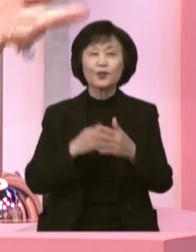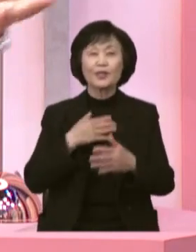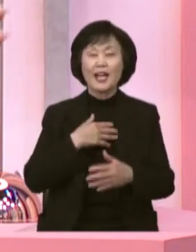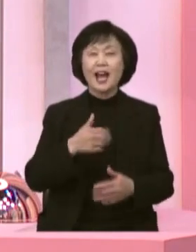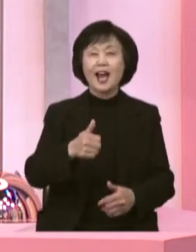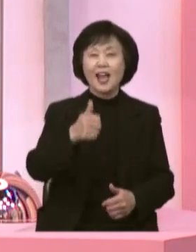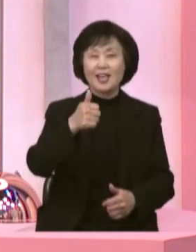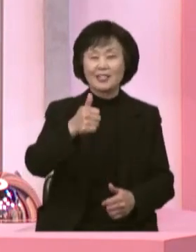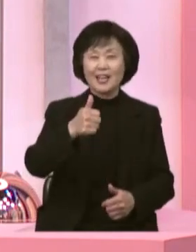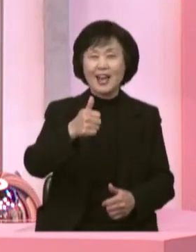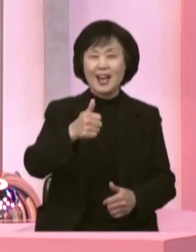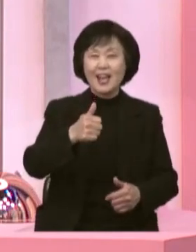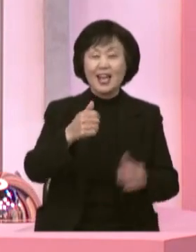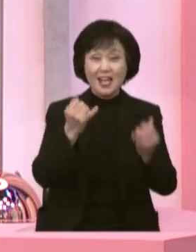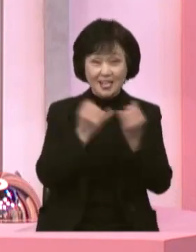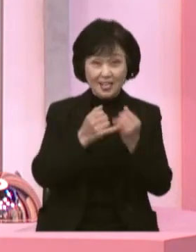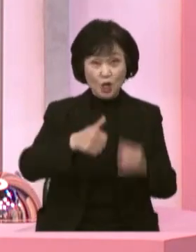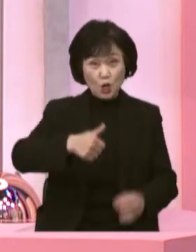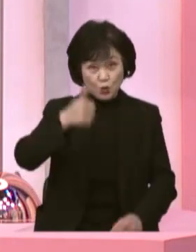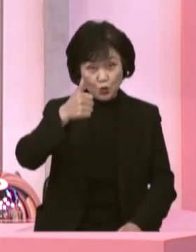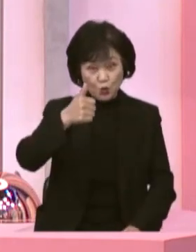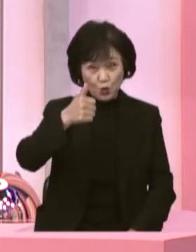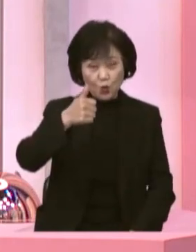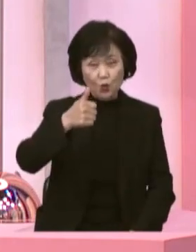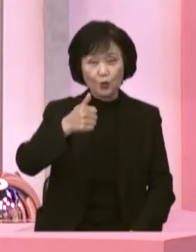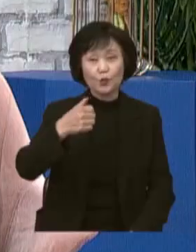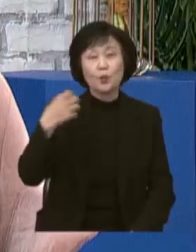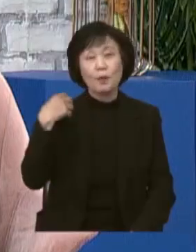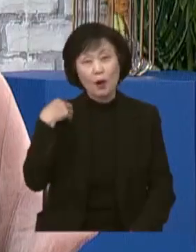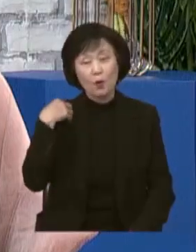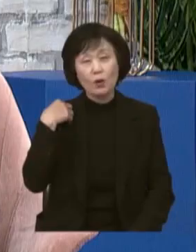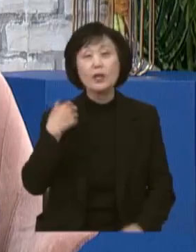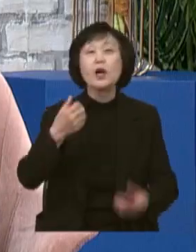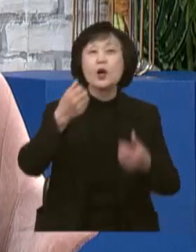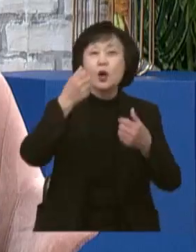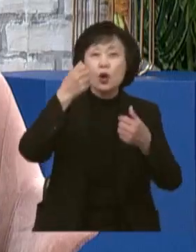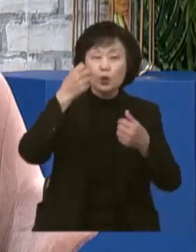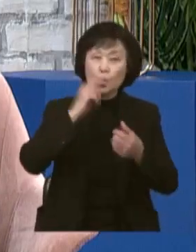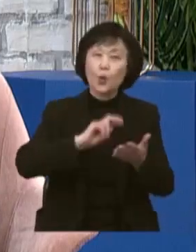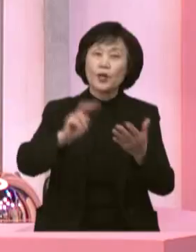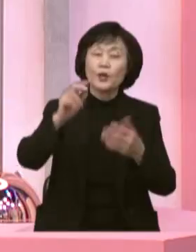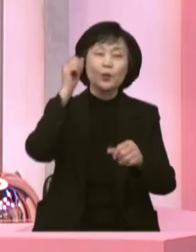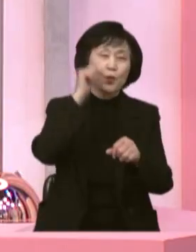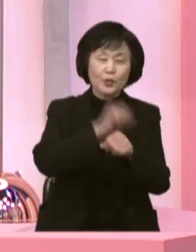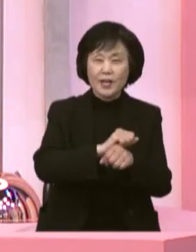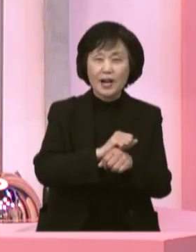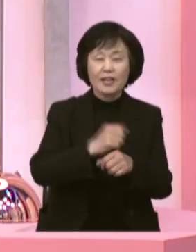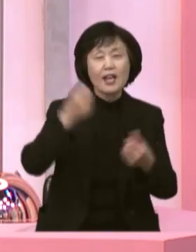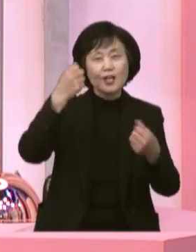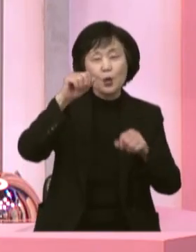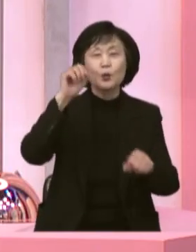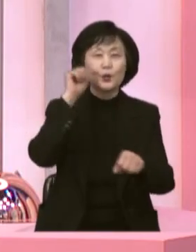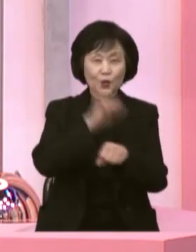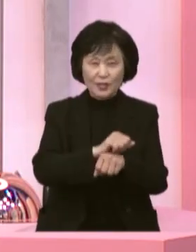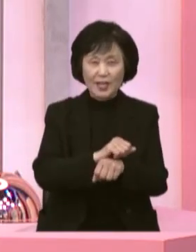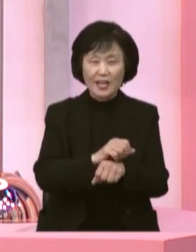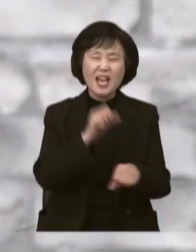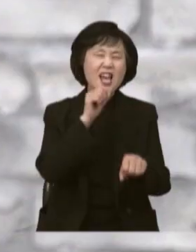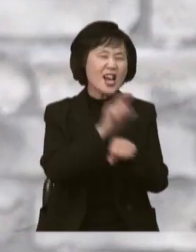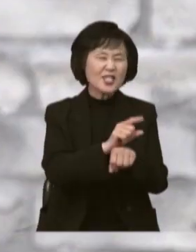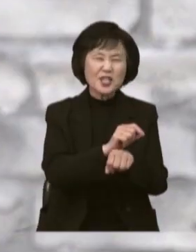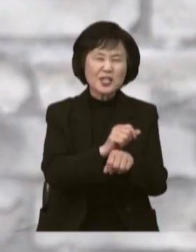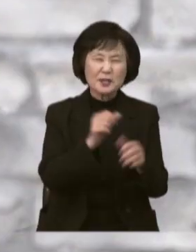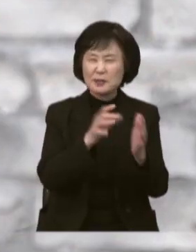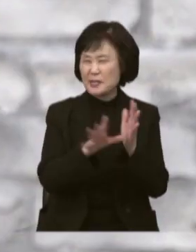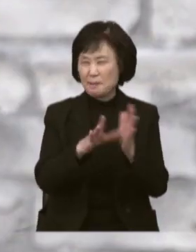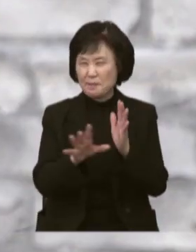연속곡 막 시트콤 막 빡빡. 그래 막. 맞아. 드라마를 많이 하셨어 그 이후로. 예 네, 그렇게 막 오더라고요. 네 아니 근데